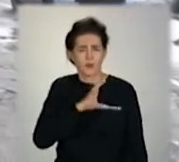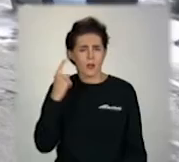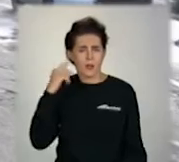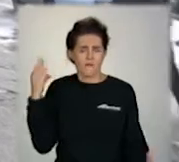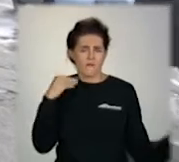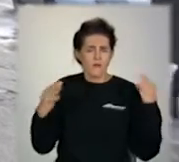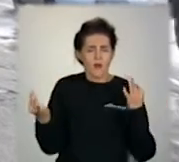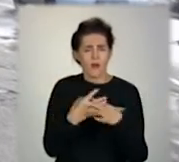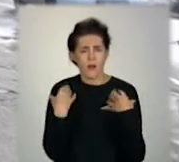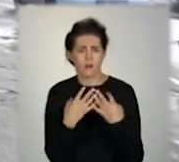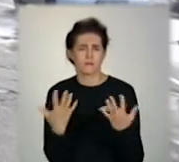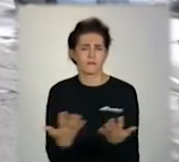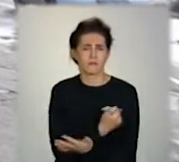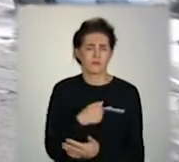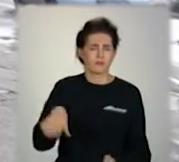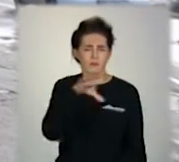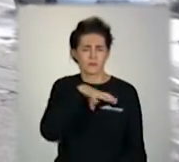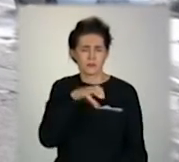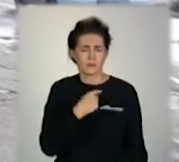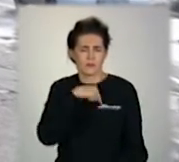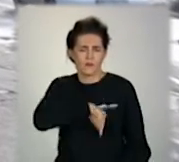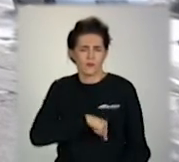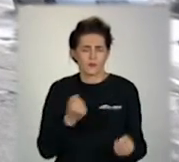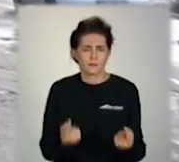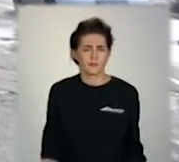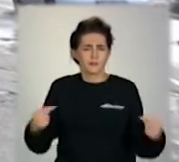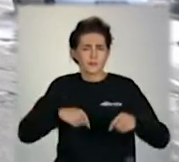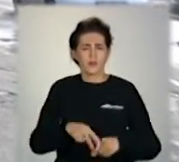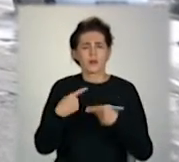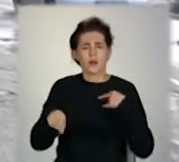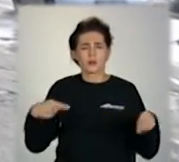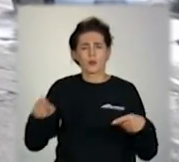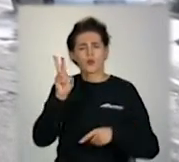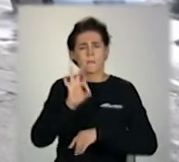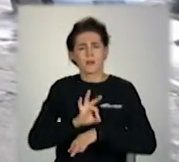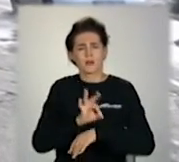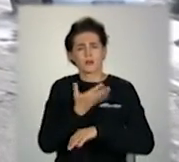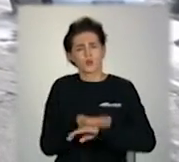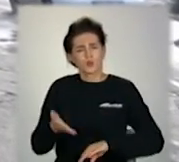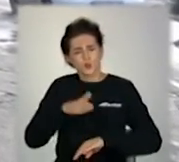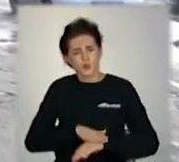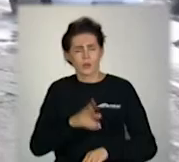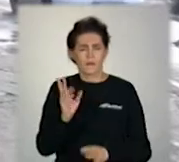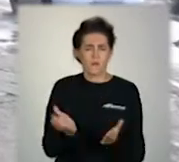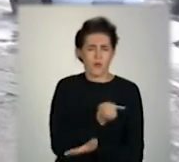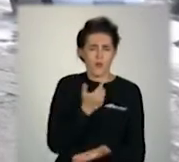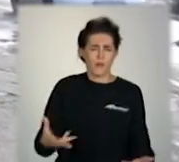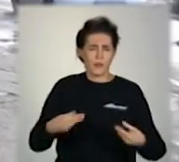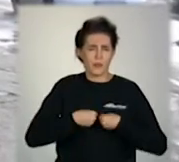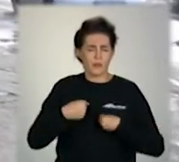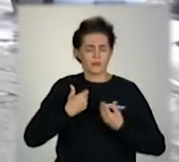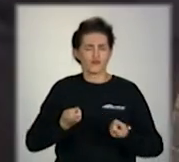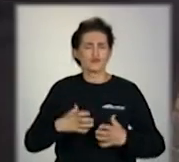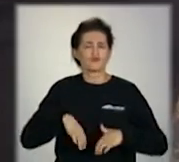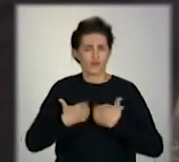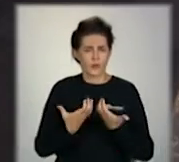сторон всякие отзывы, у кого как протекает, у кого-то тяжело протекает, уже человек боится, страшно и